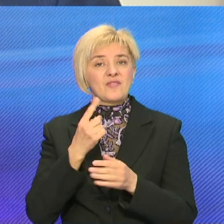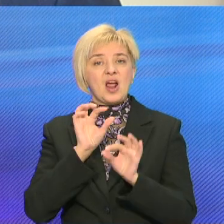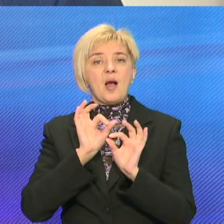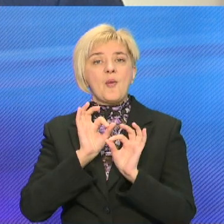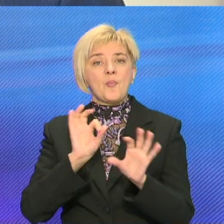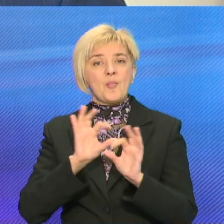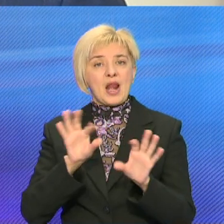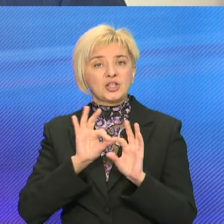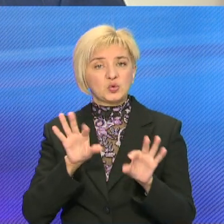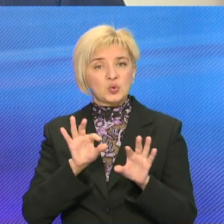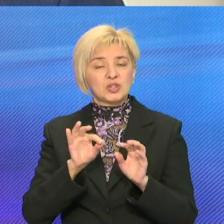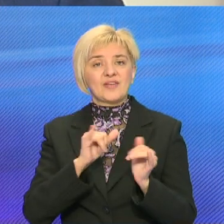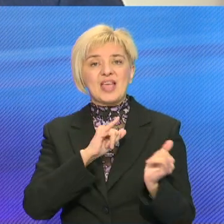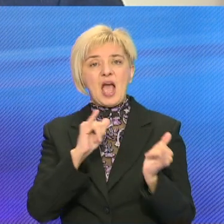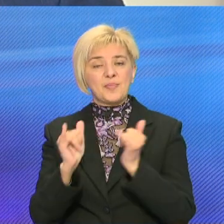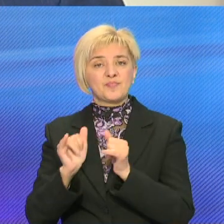ему